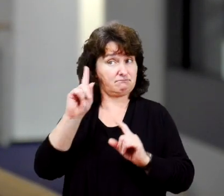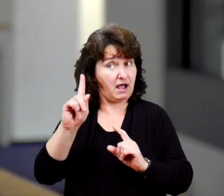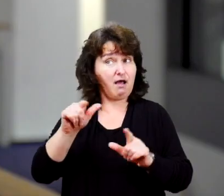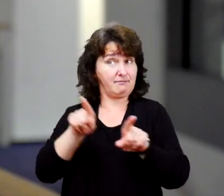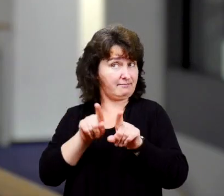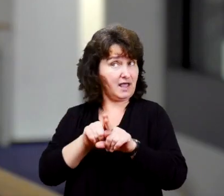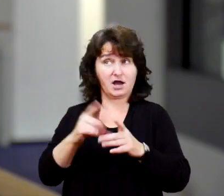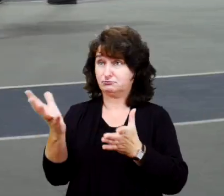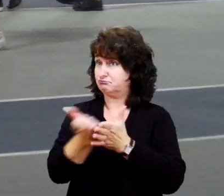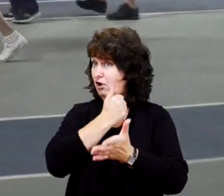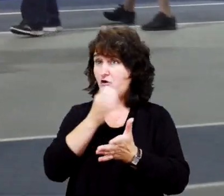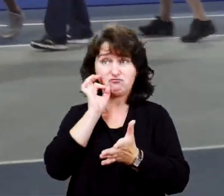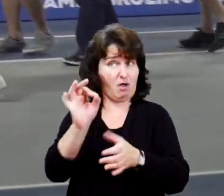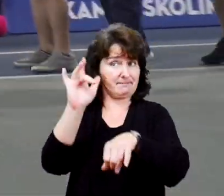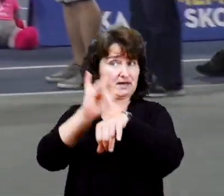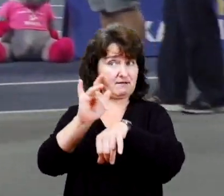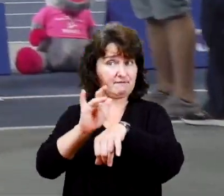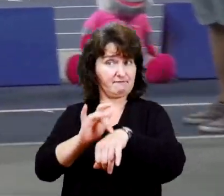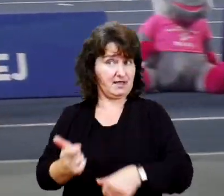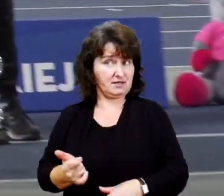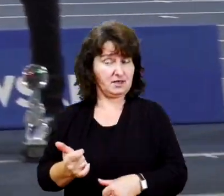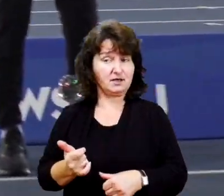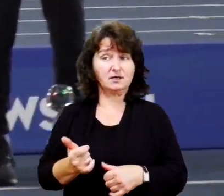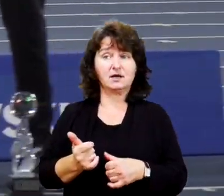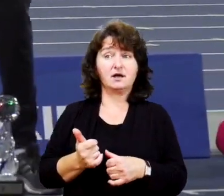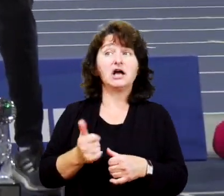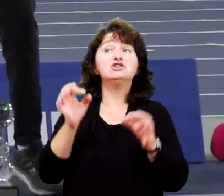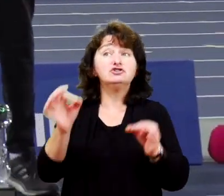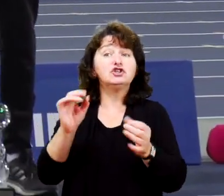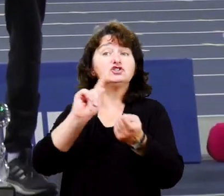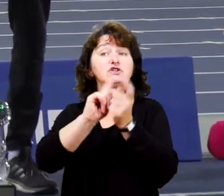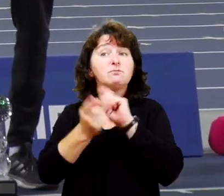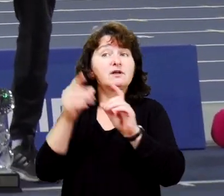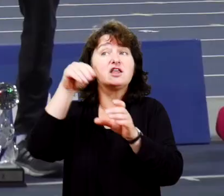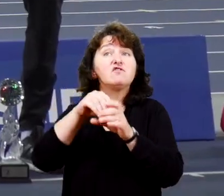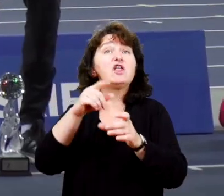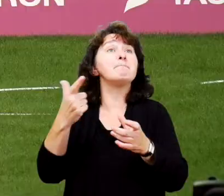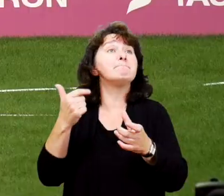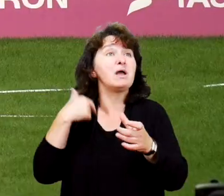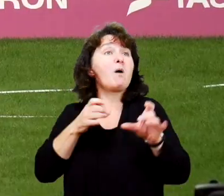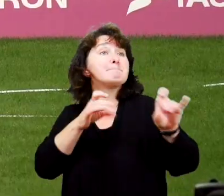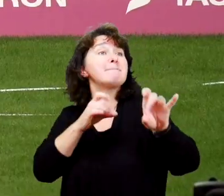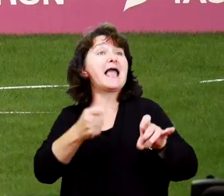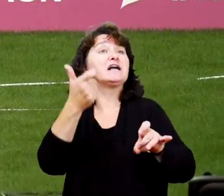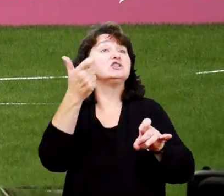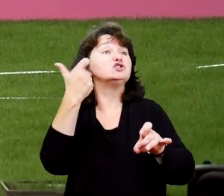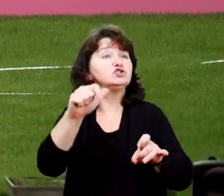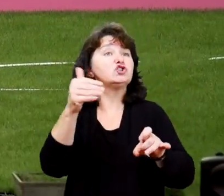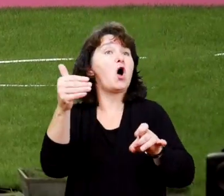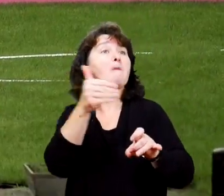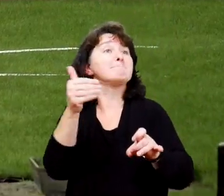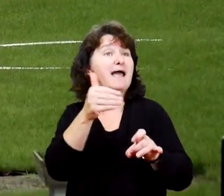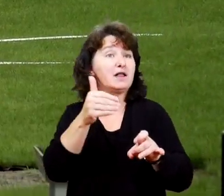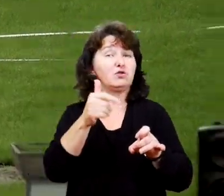dobre rezultaty. Dzisiejsze nawet spotkanie osoby, które biegały na 100 metrów i panie i